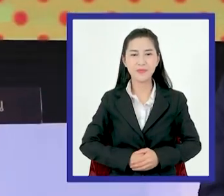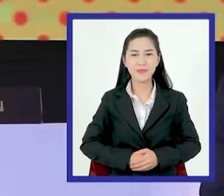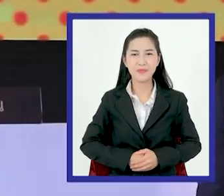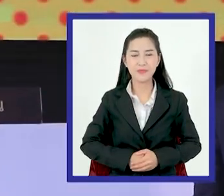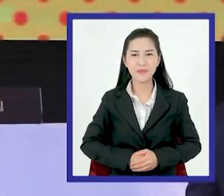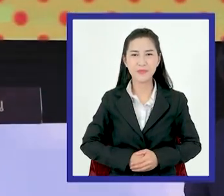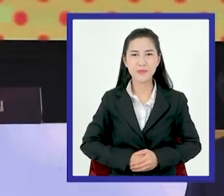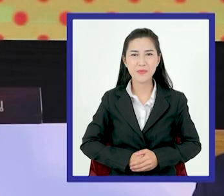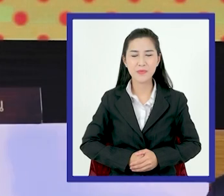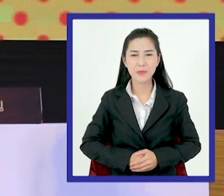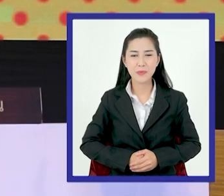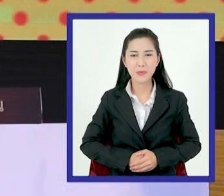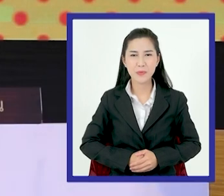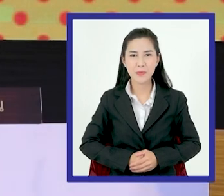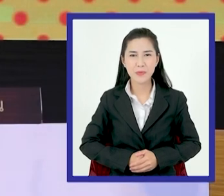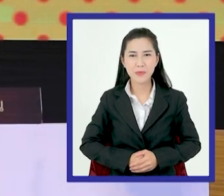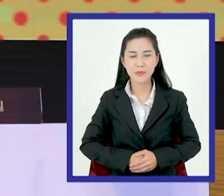ครับ